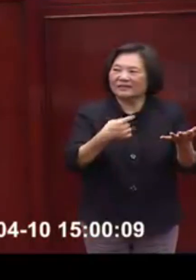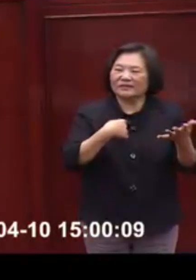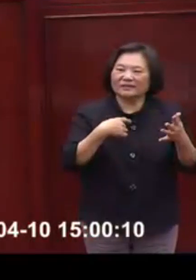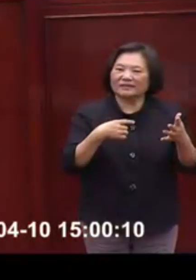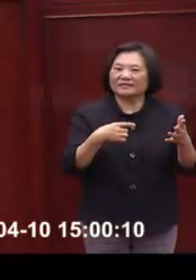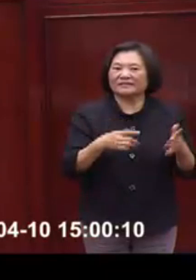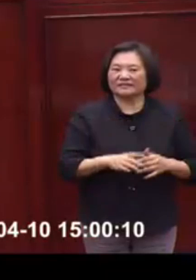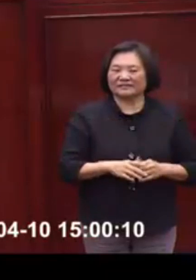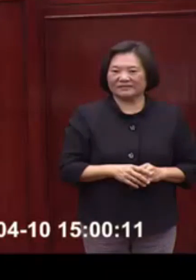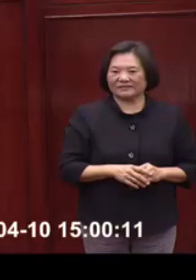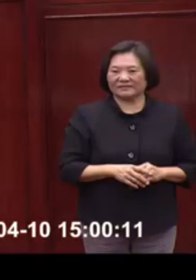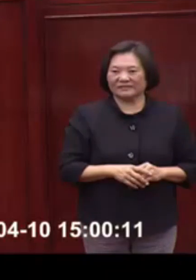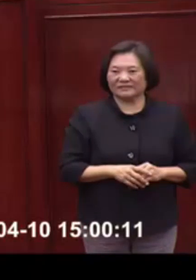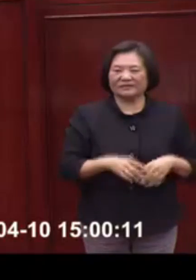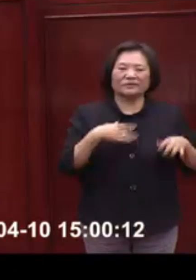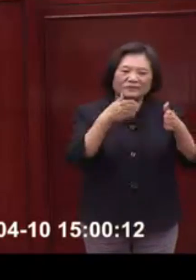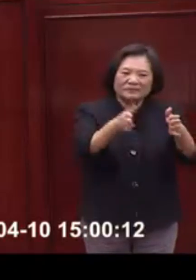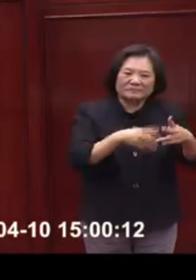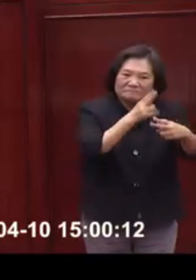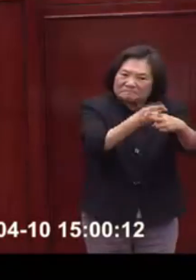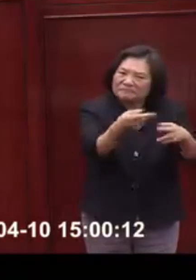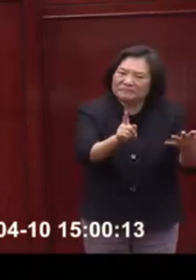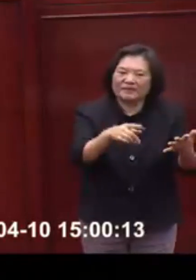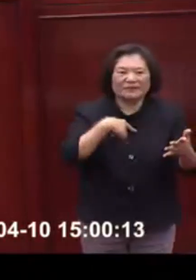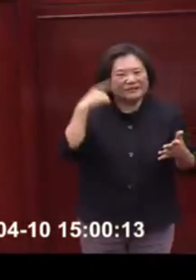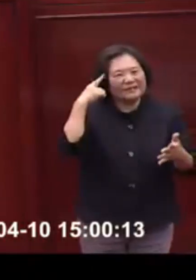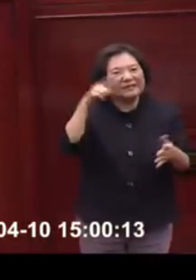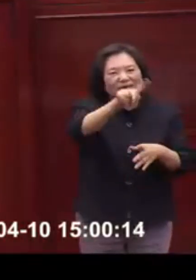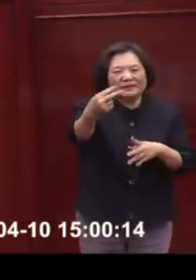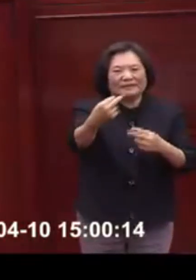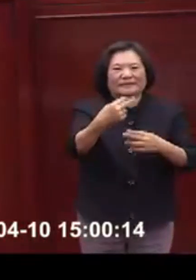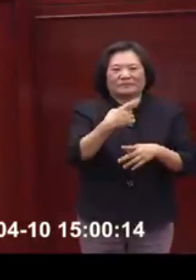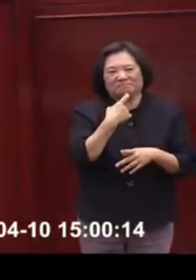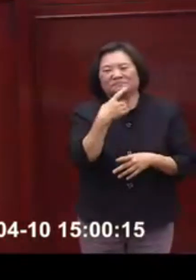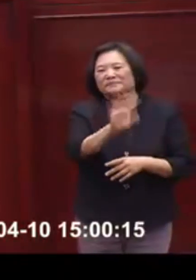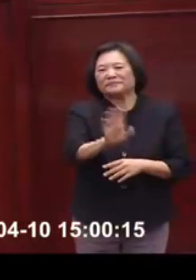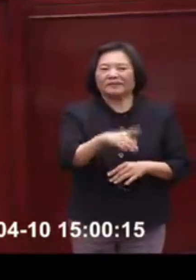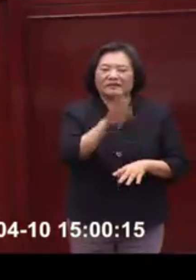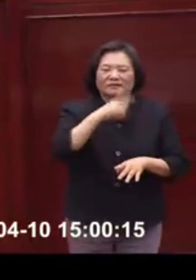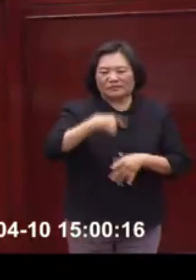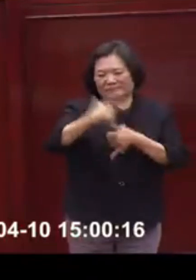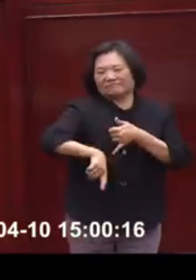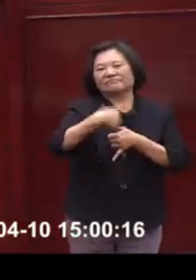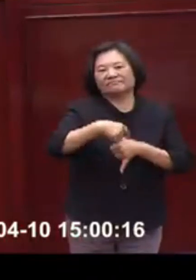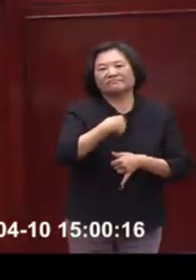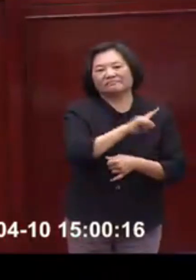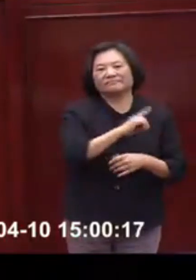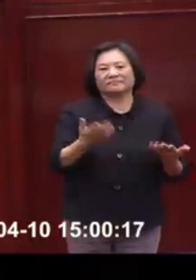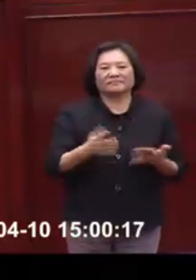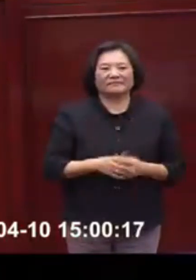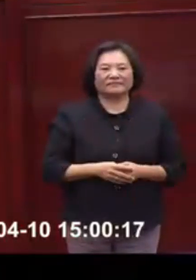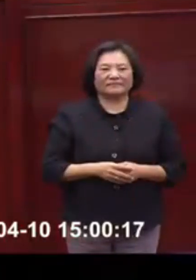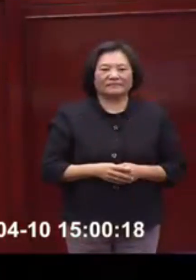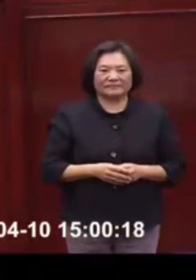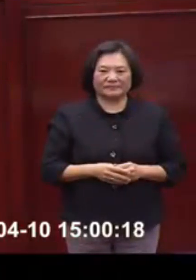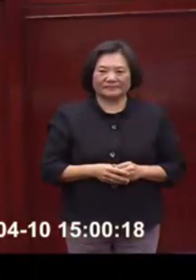这样的，很多信仰的东西哦，就请大家不要计较，因为这是我个人的。家己心